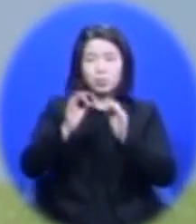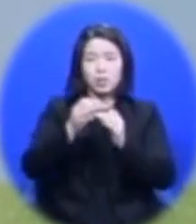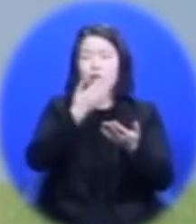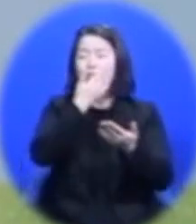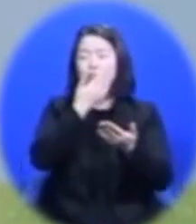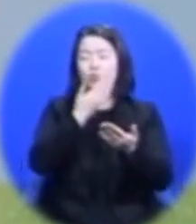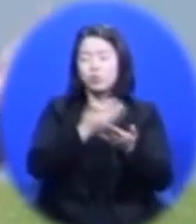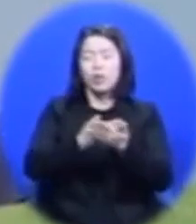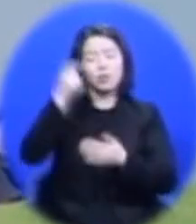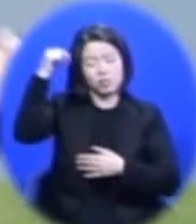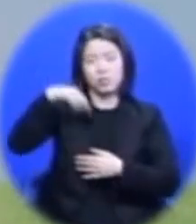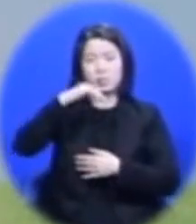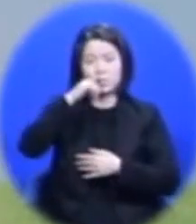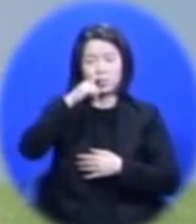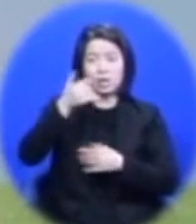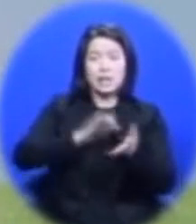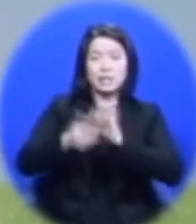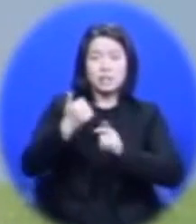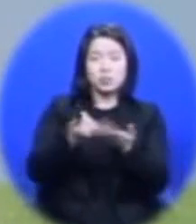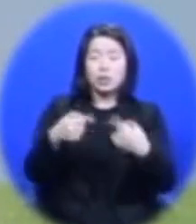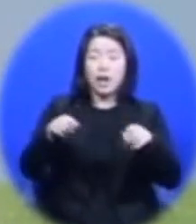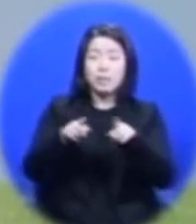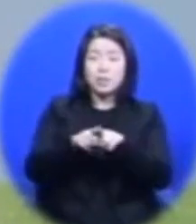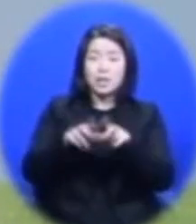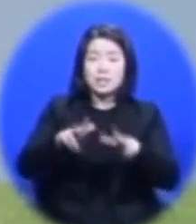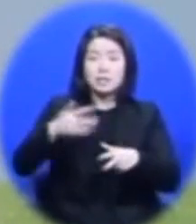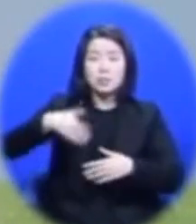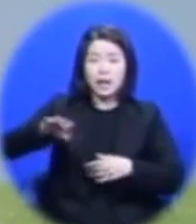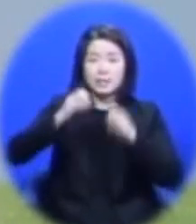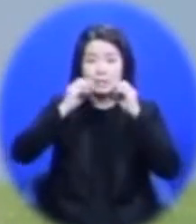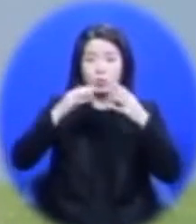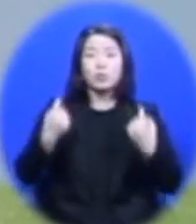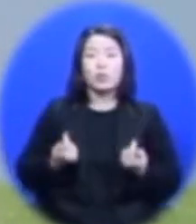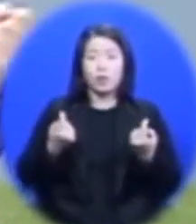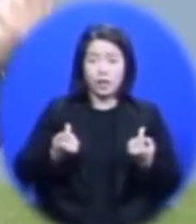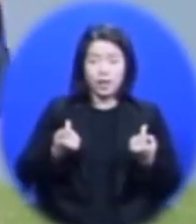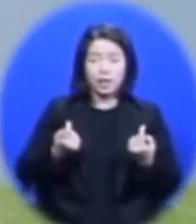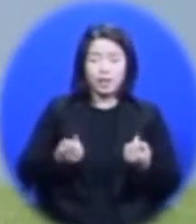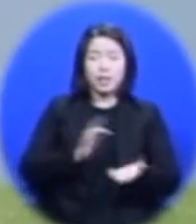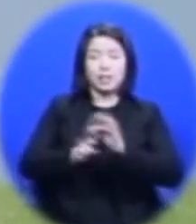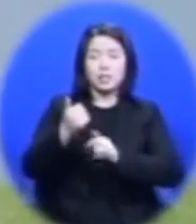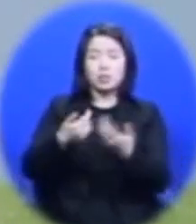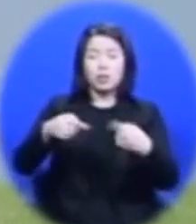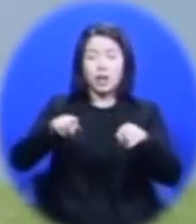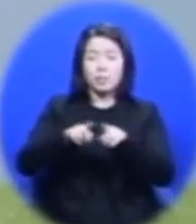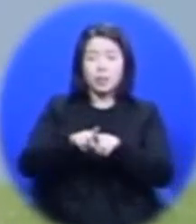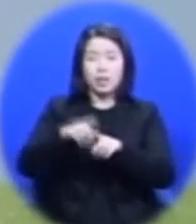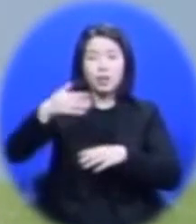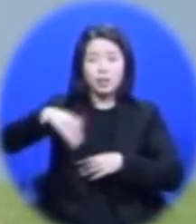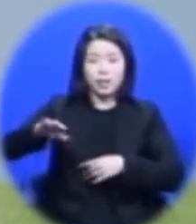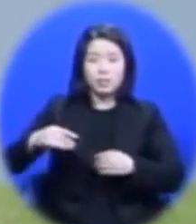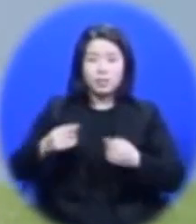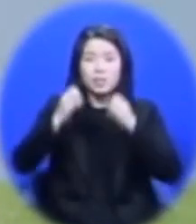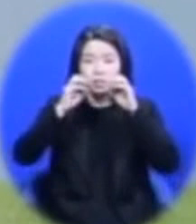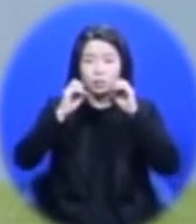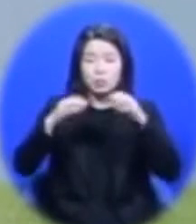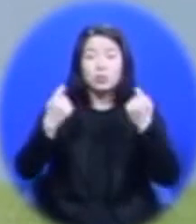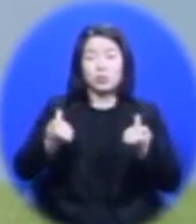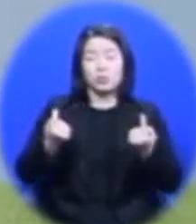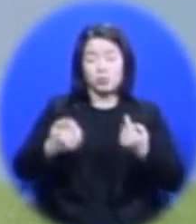것이구나. 예수님과 함께 지금 가는 전도 여행입니다. 예수님과 함께 가는 전도 여행이